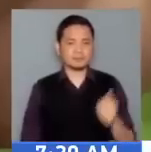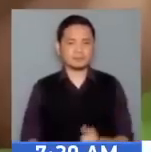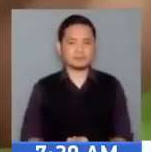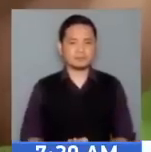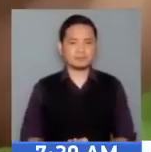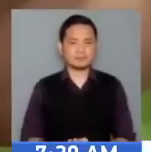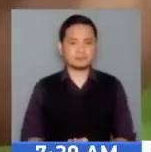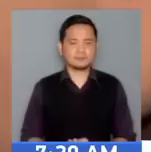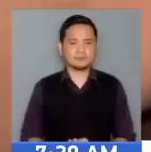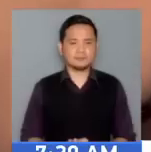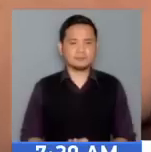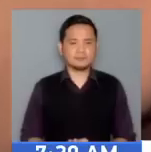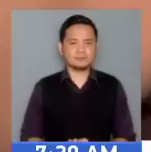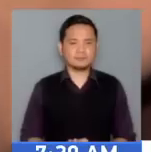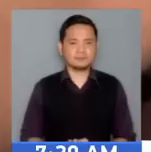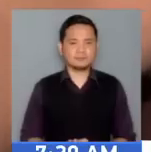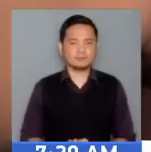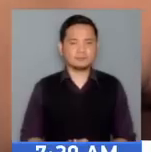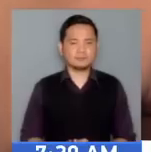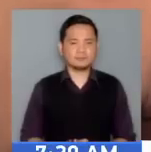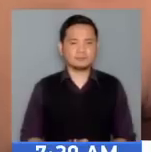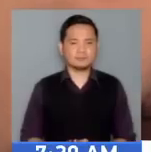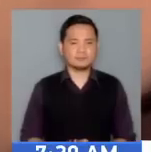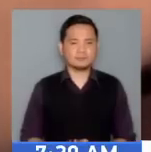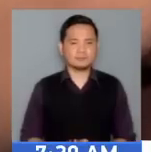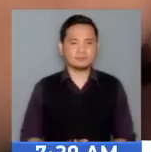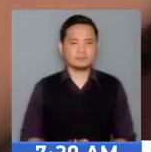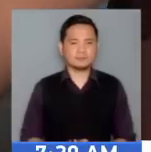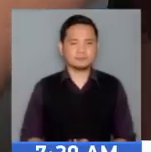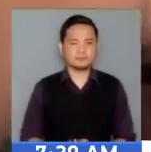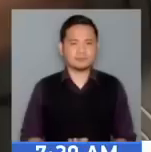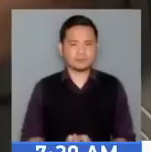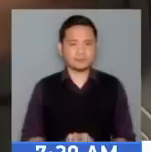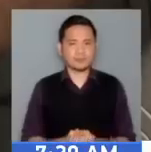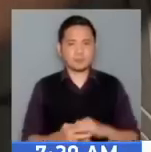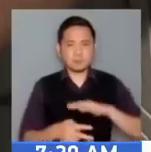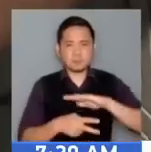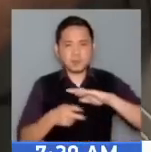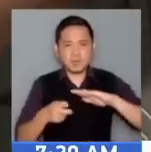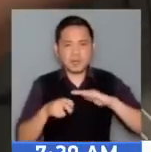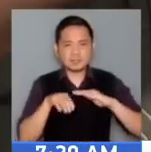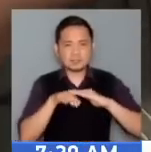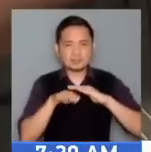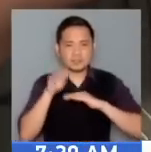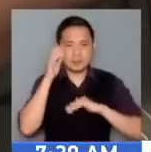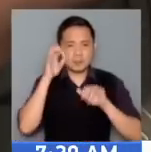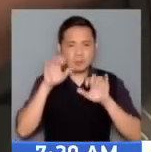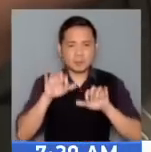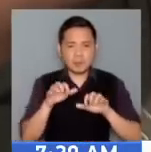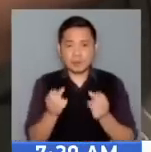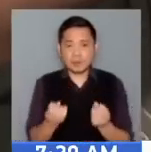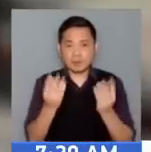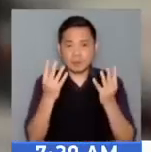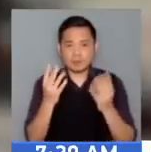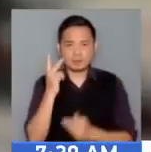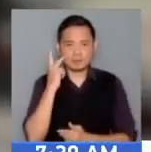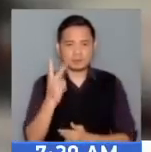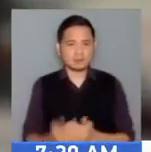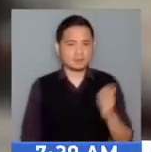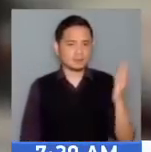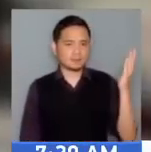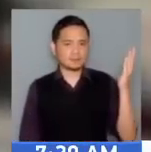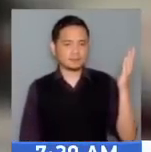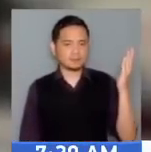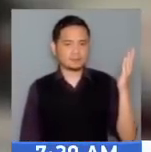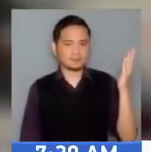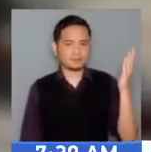half 2022. Ang illegal access naman, 1,063 na ngayon, 570 noong nakaraang taon. ATM at